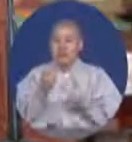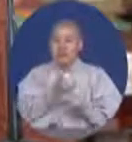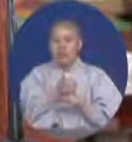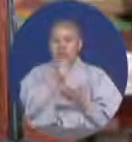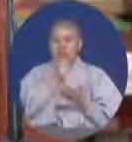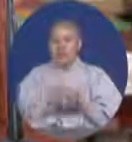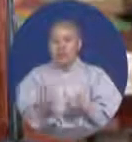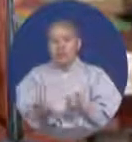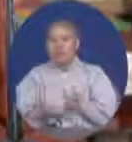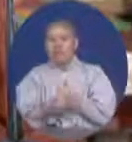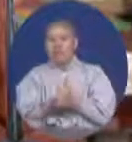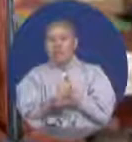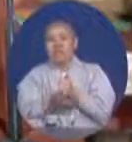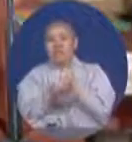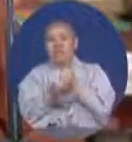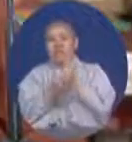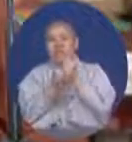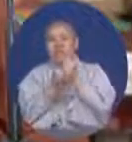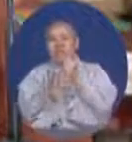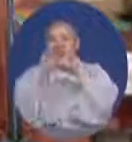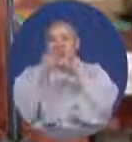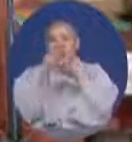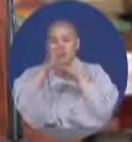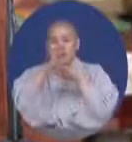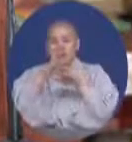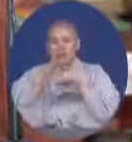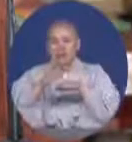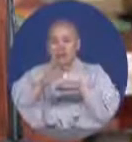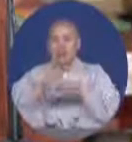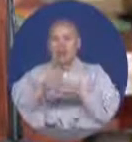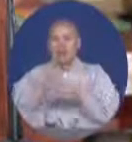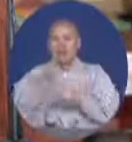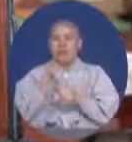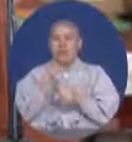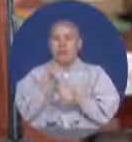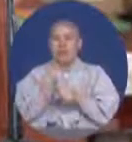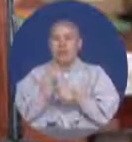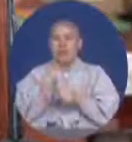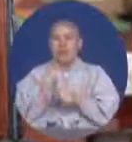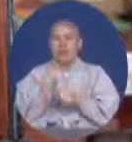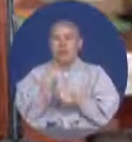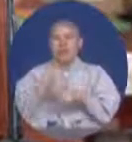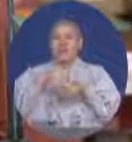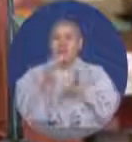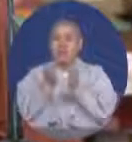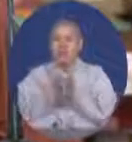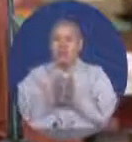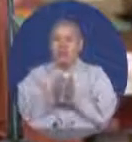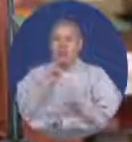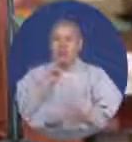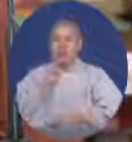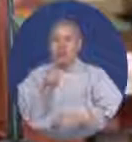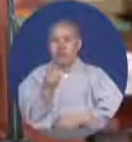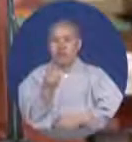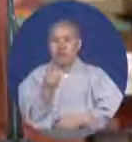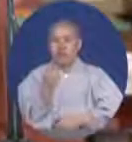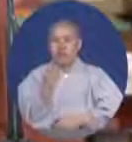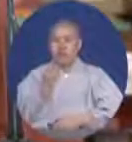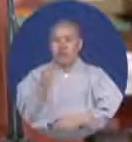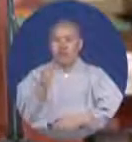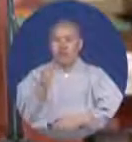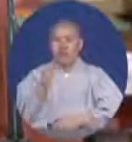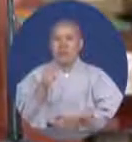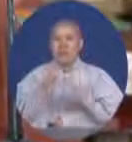부처님을 찬탄한 그 내용으로 이루어진 게 세주묘원품입니다. 근데 그 세주묘원품에 있는